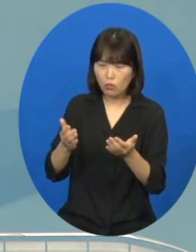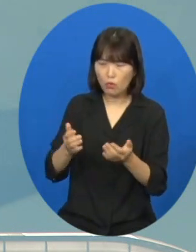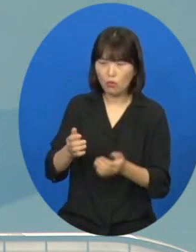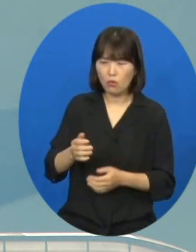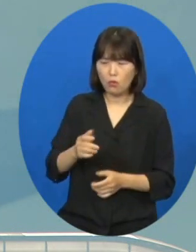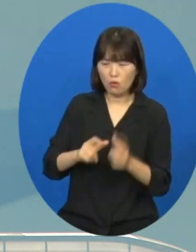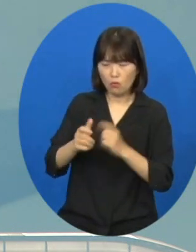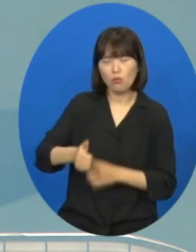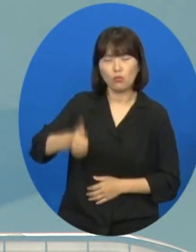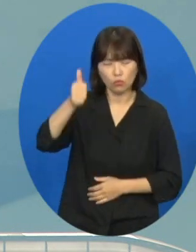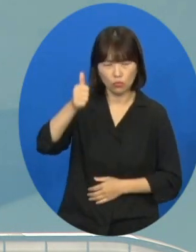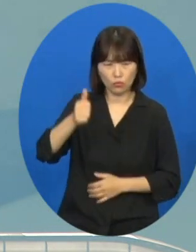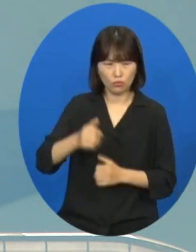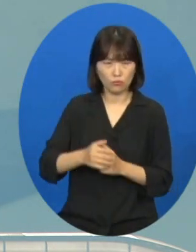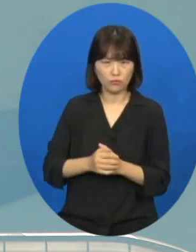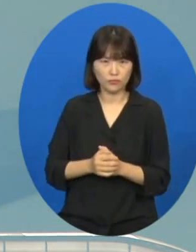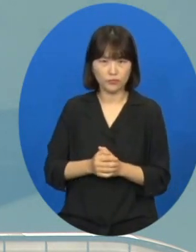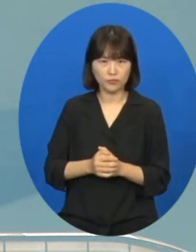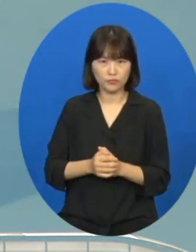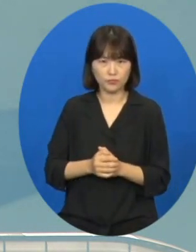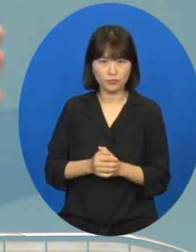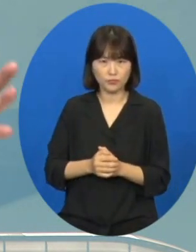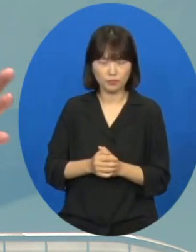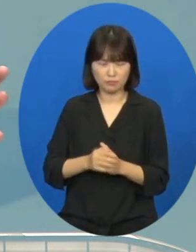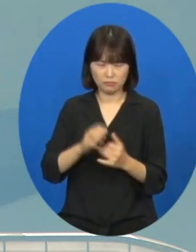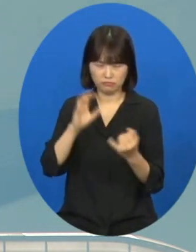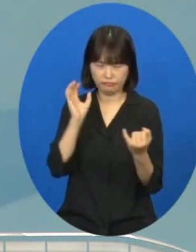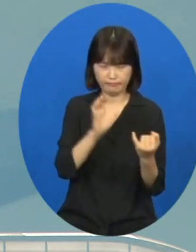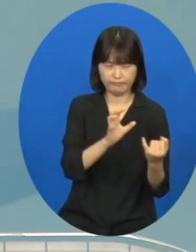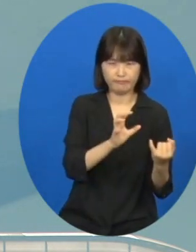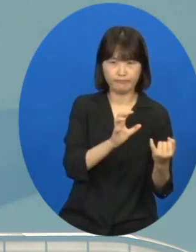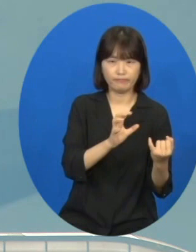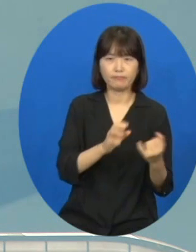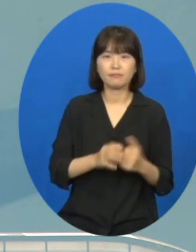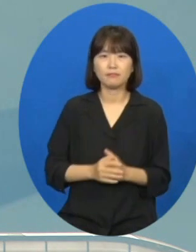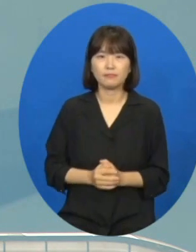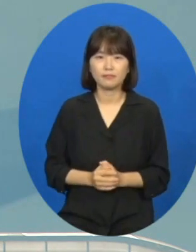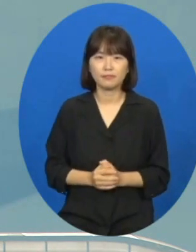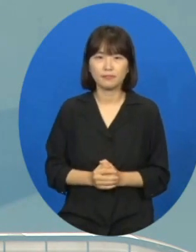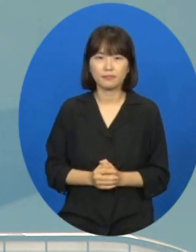사람이 도움을 받겠느냐? 그렇게 막 야단을 쳤습니다.